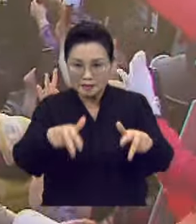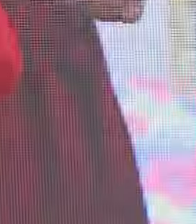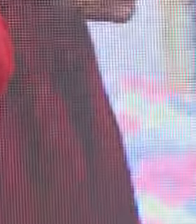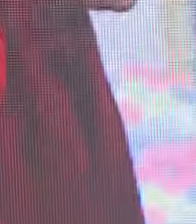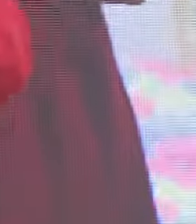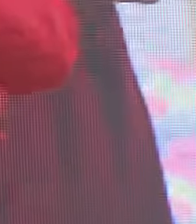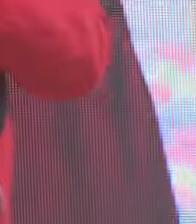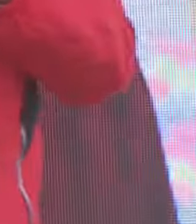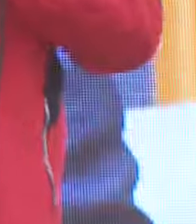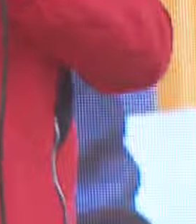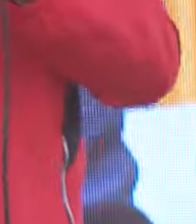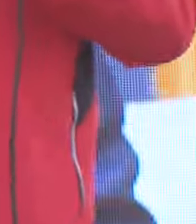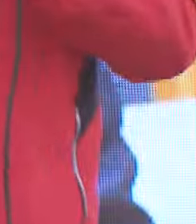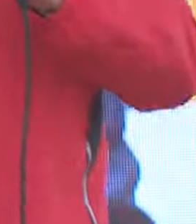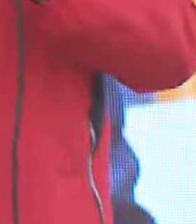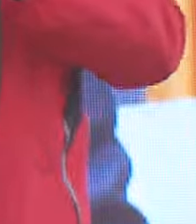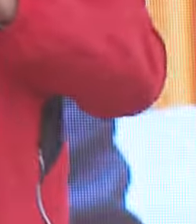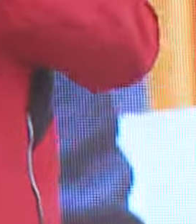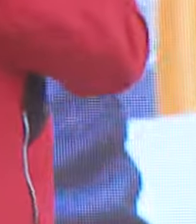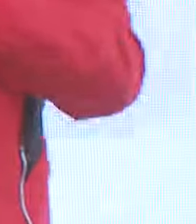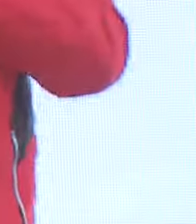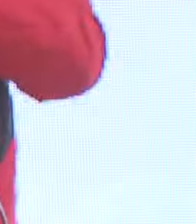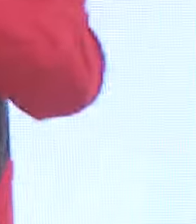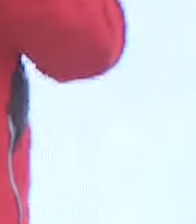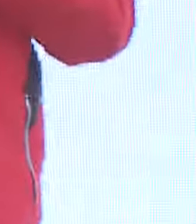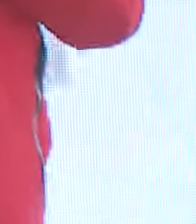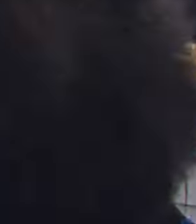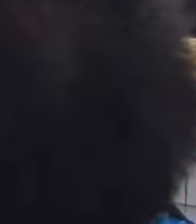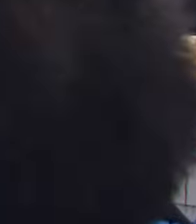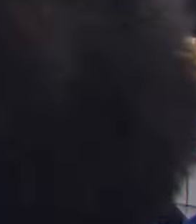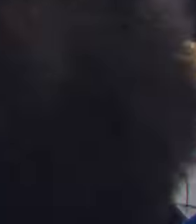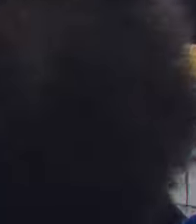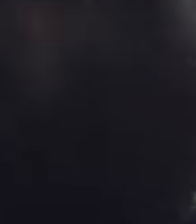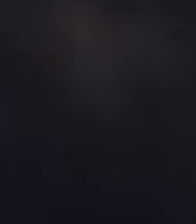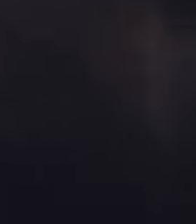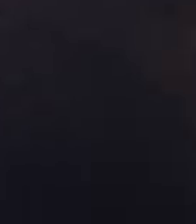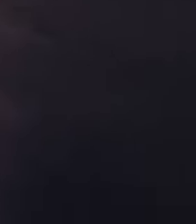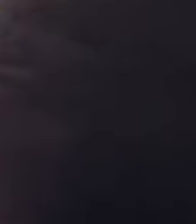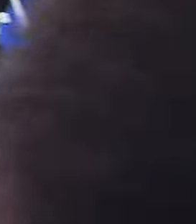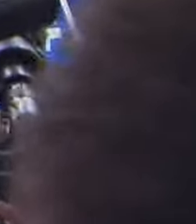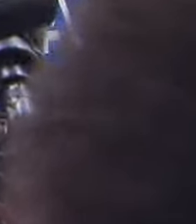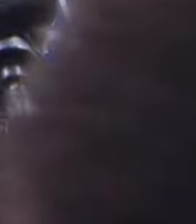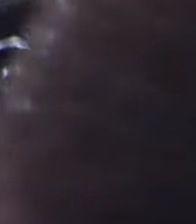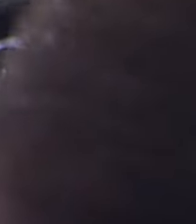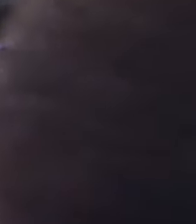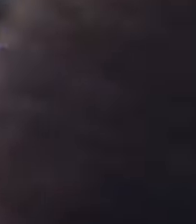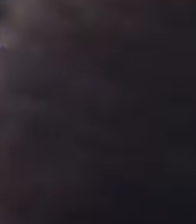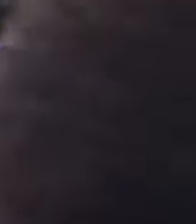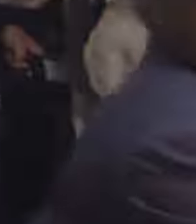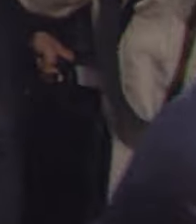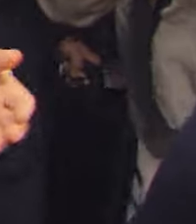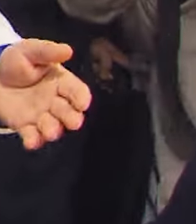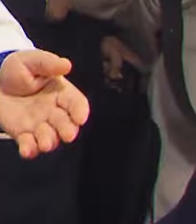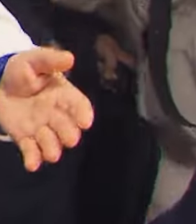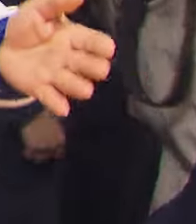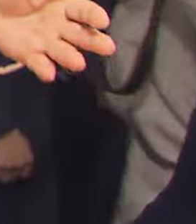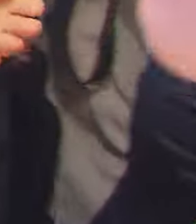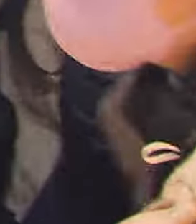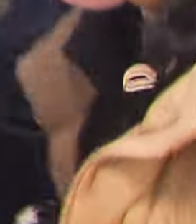등 세 곳을 방문해 경남 지역 후보 지지를 호소했습니다. 이에 맞서 민주당은 지난달 이재명 대표와